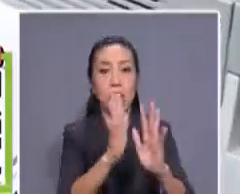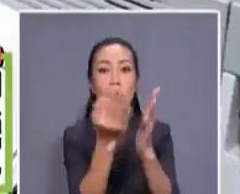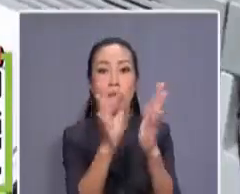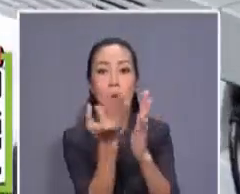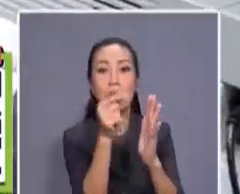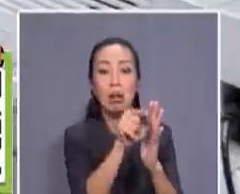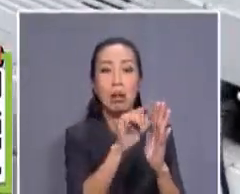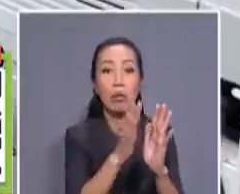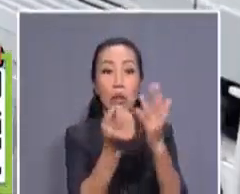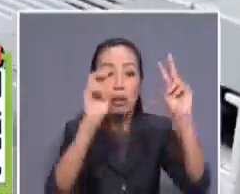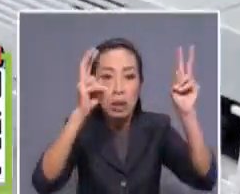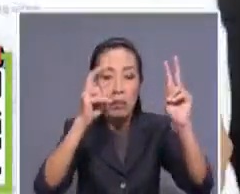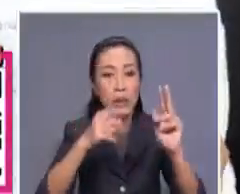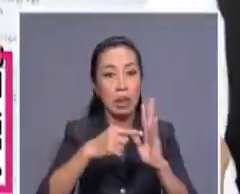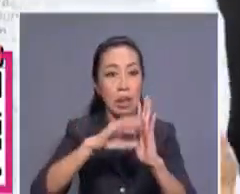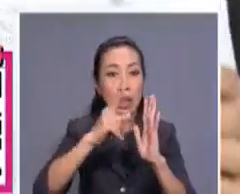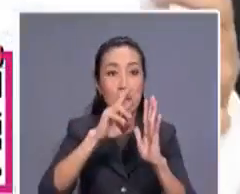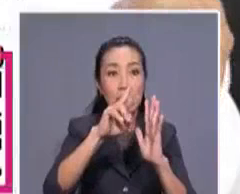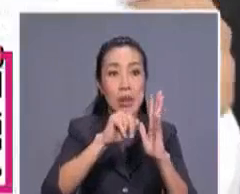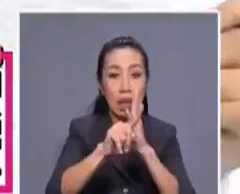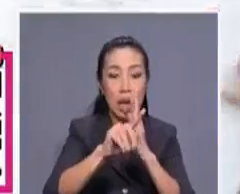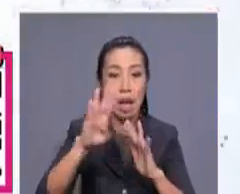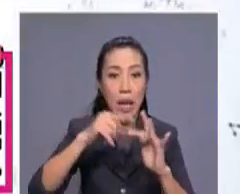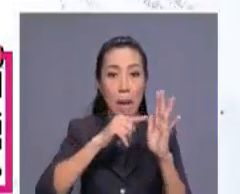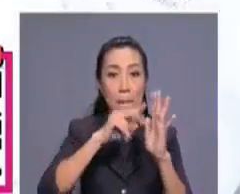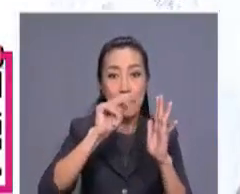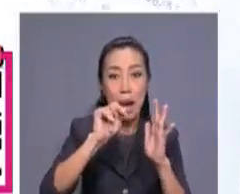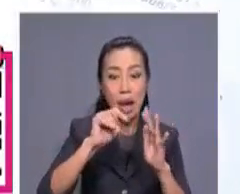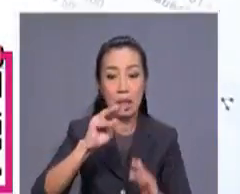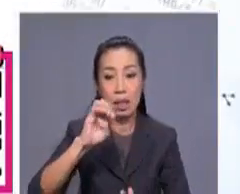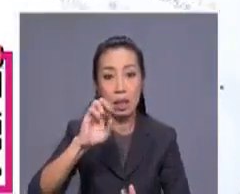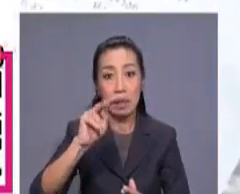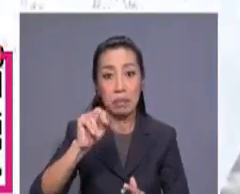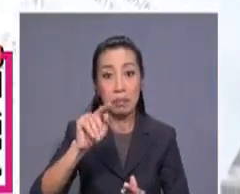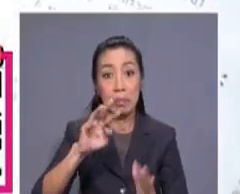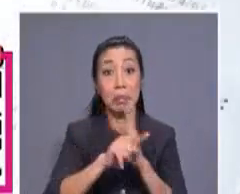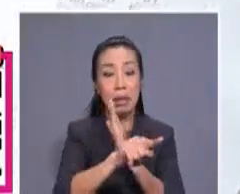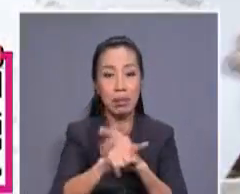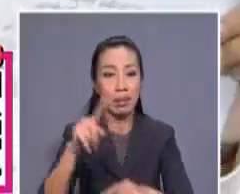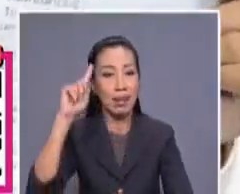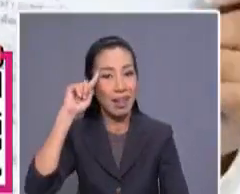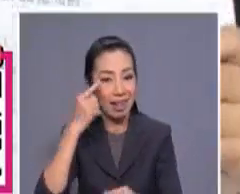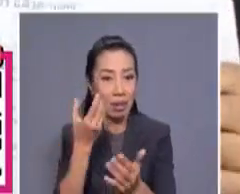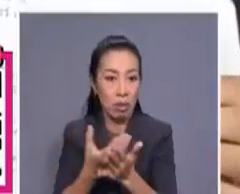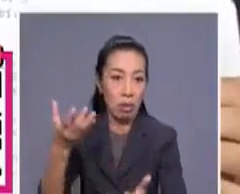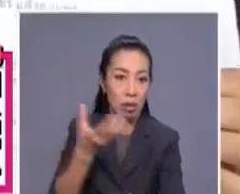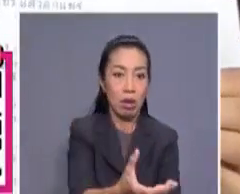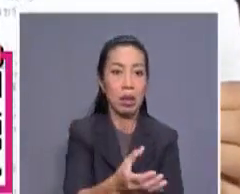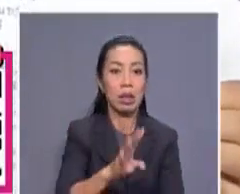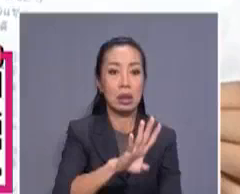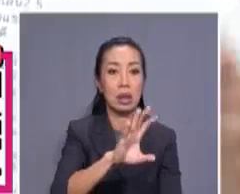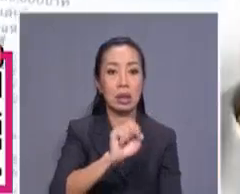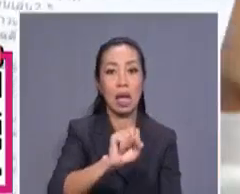ะชื่อว่าเพจแชร์บ้านมิ้นบ้านเต็ง1หลังที่7เสียหายไป 470,000 บาทค่ะโอ้โห